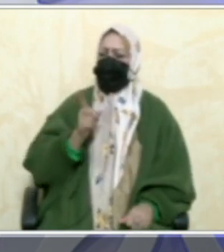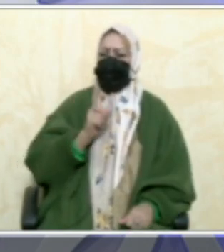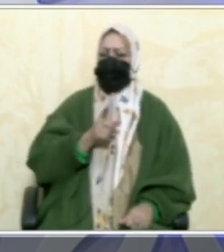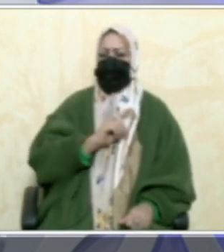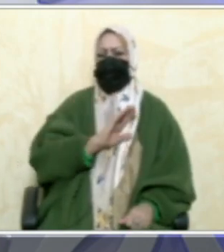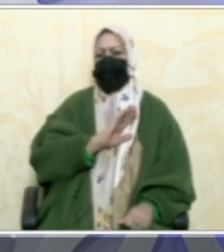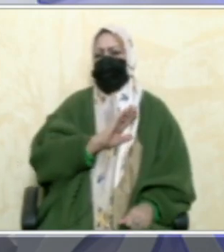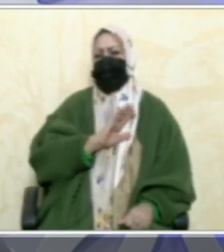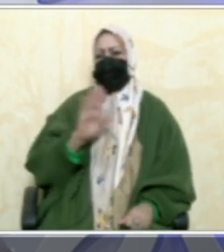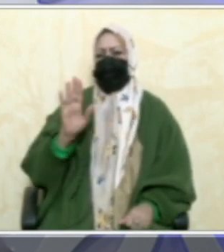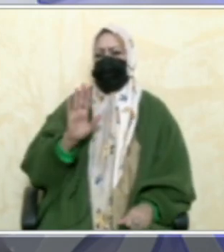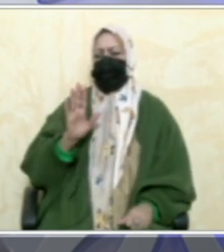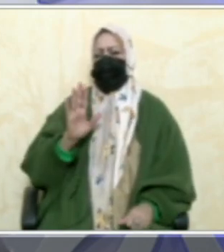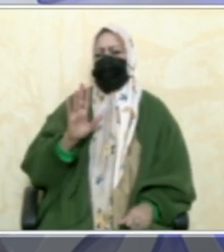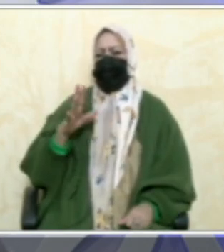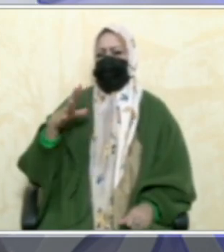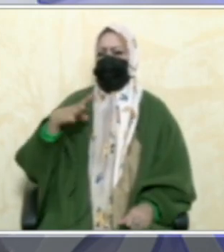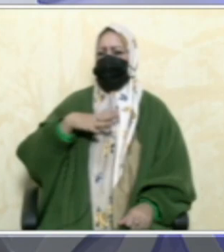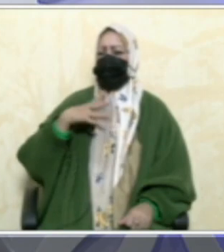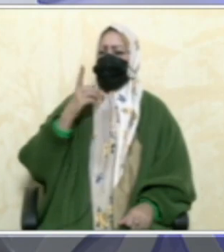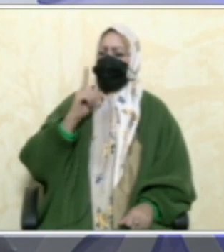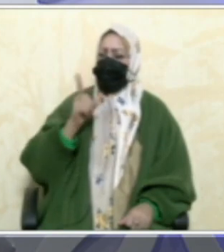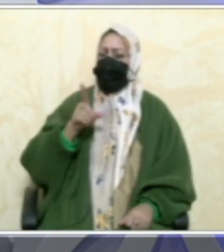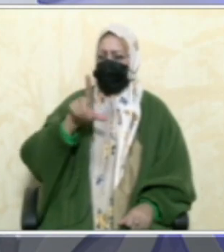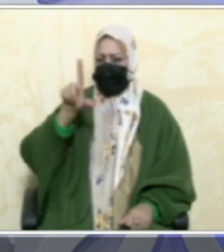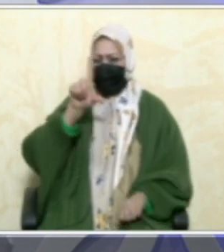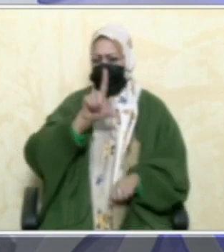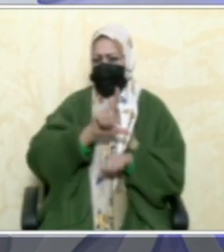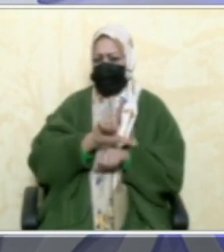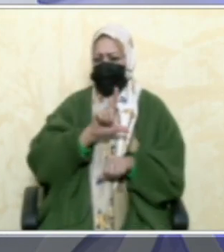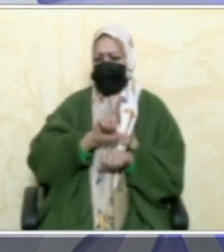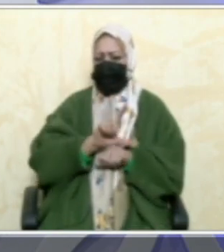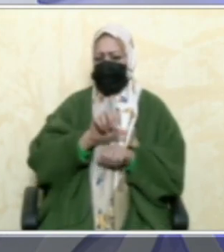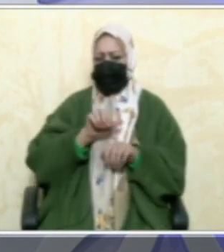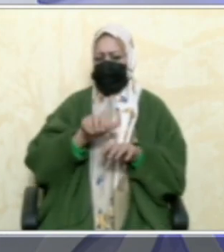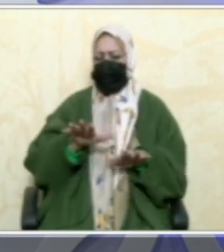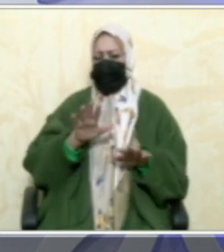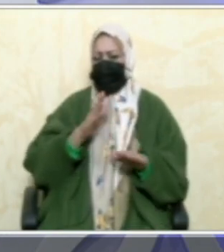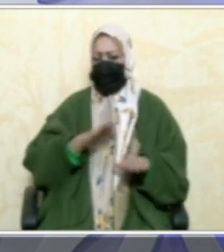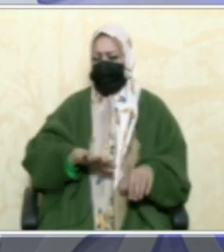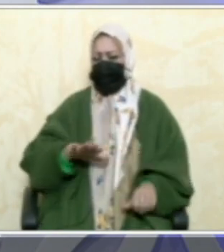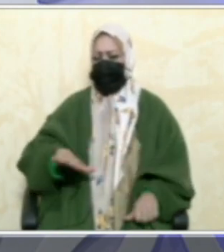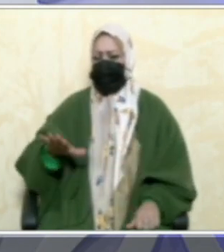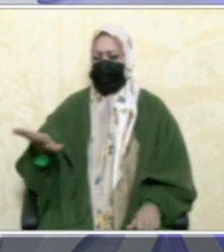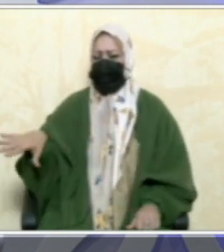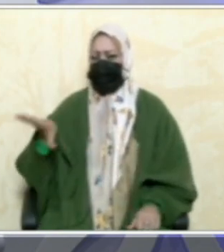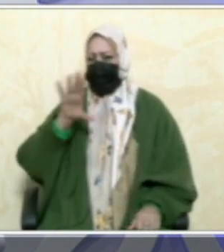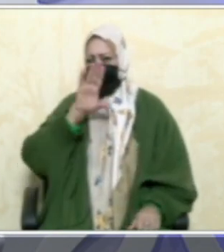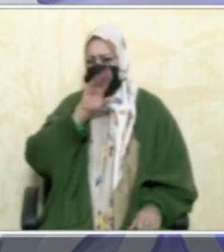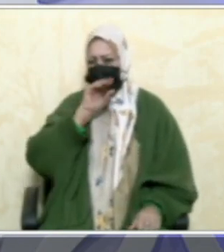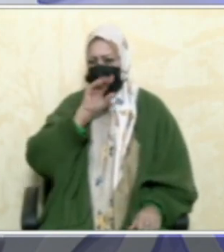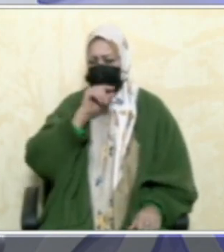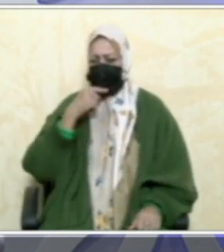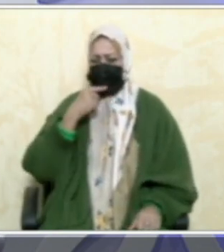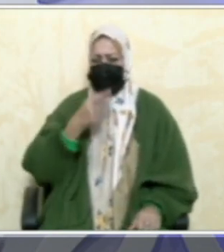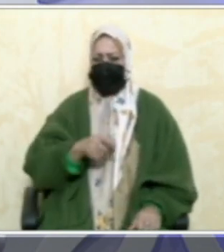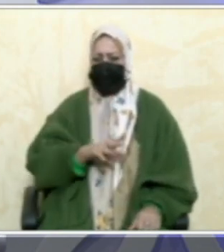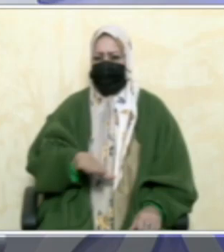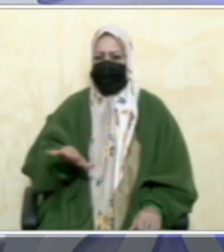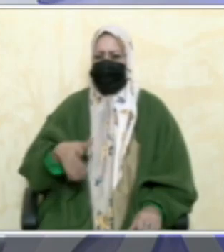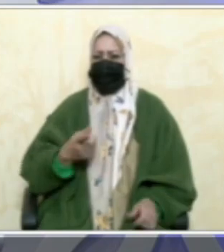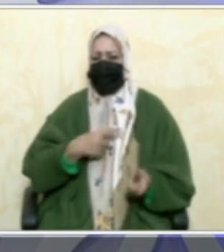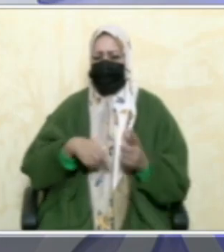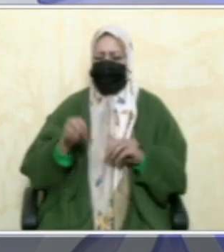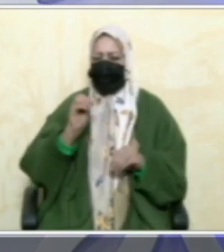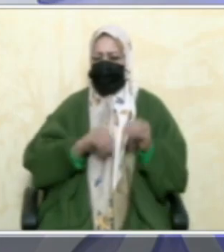بها، وخاصة أن جاءت للأطفال، قد يكررها الطفل عندما تأتي هذه المسألة مرة كلمة ومرة كلمة ومرة